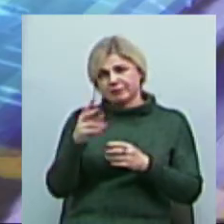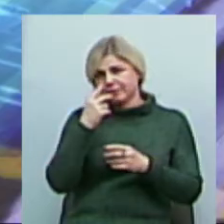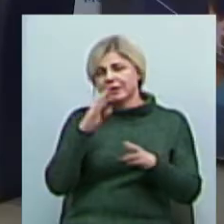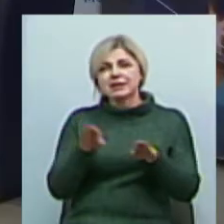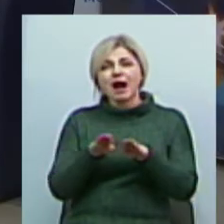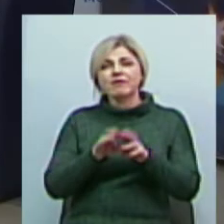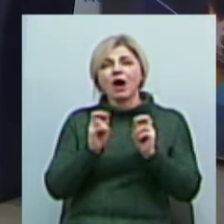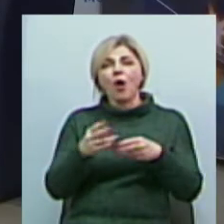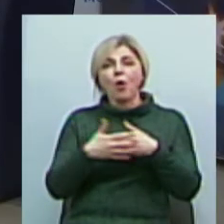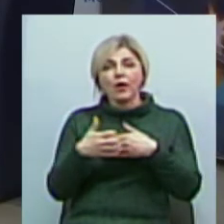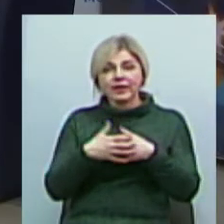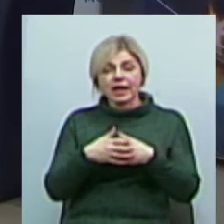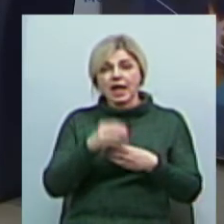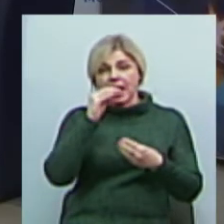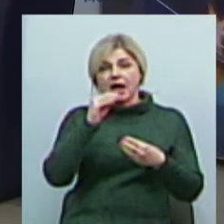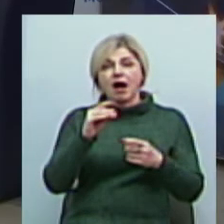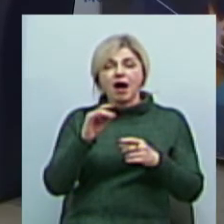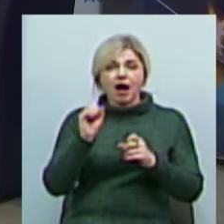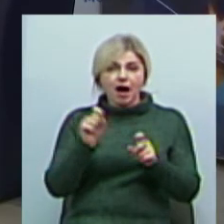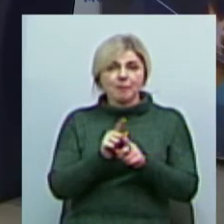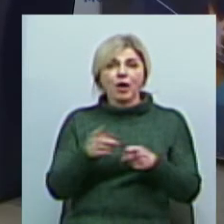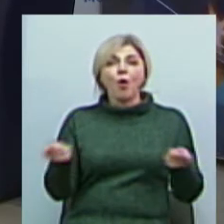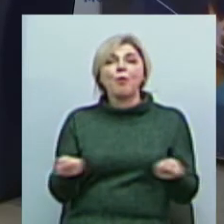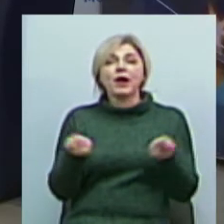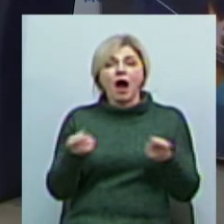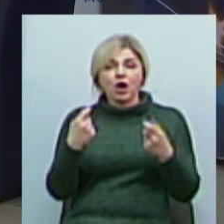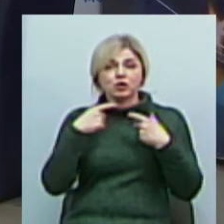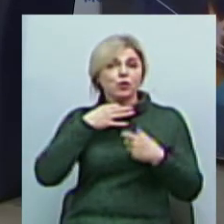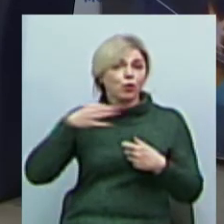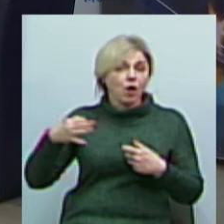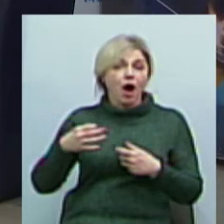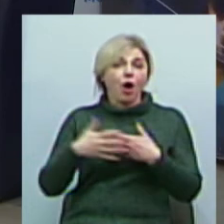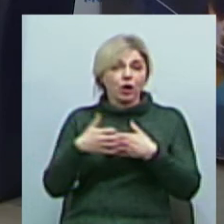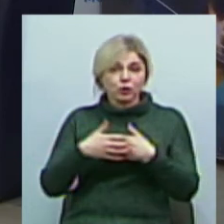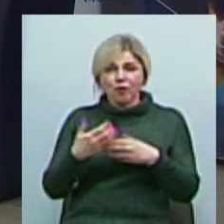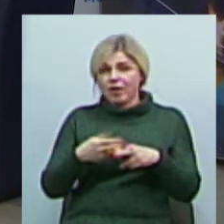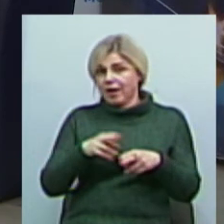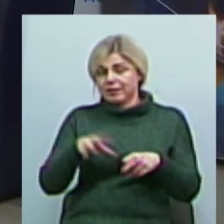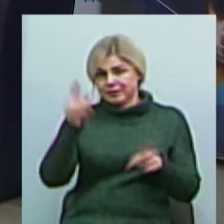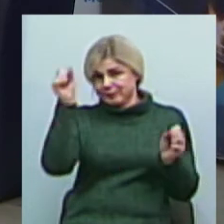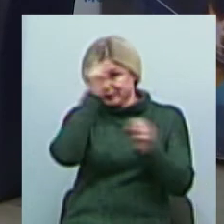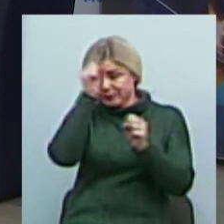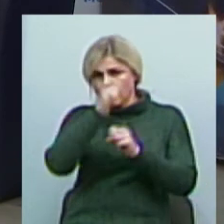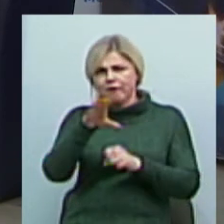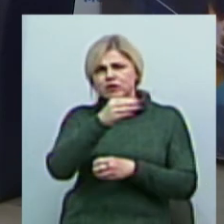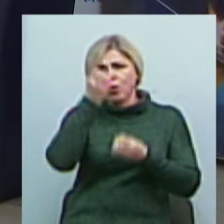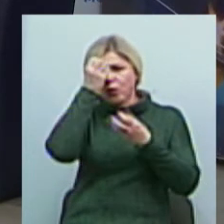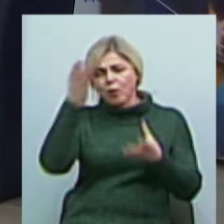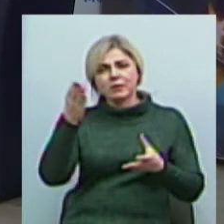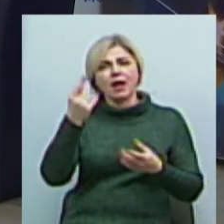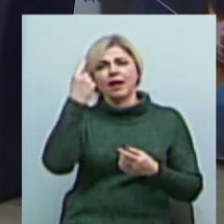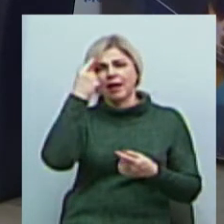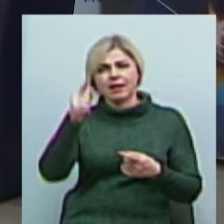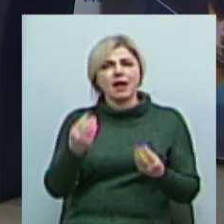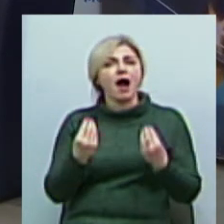это, запрячь котов в упряжку, кажется, утопией. То есть, каждый все умные, все гениальные. И